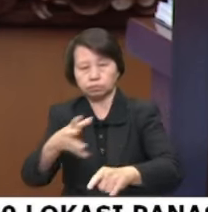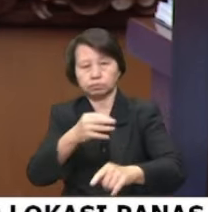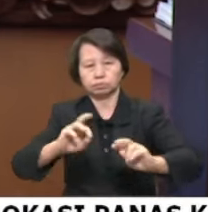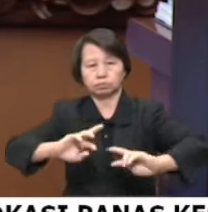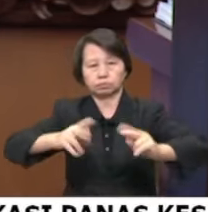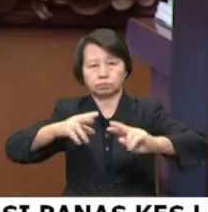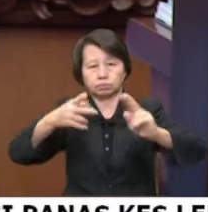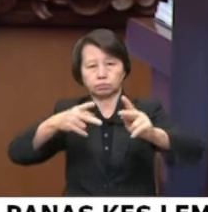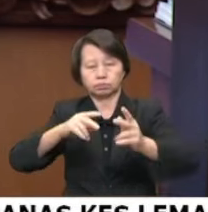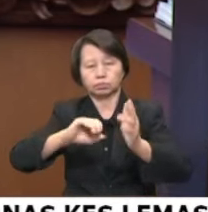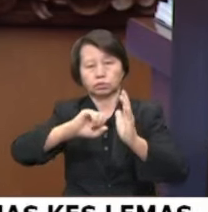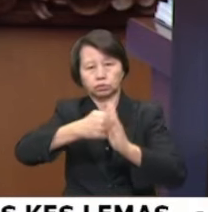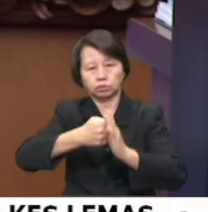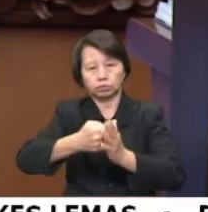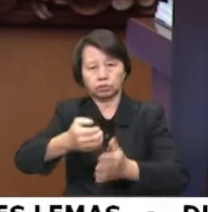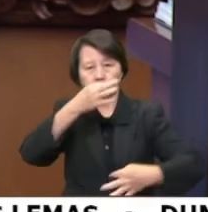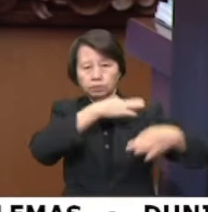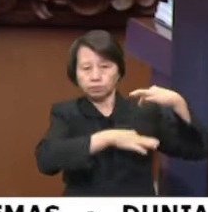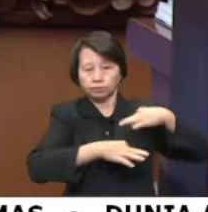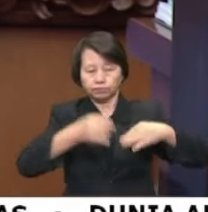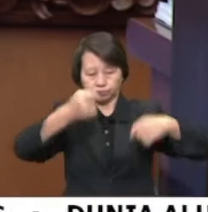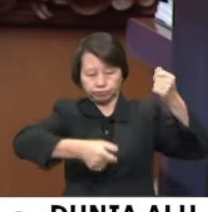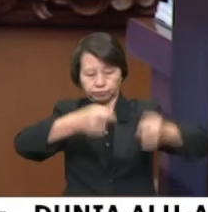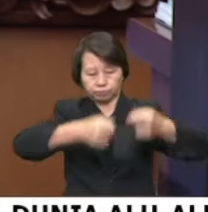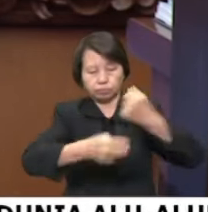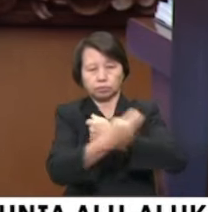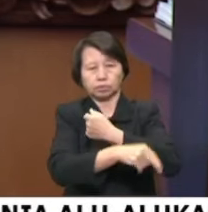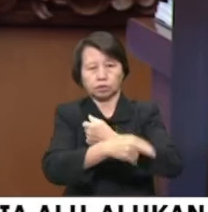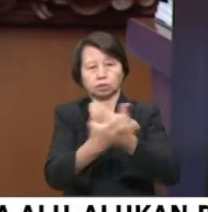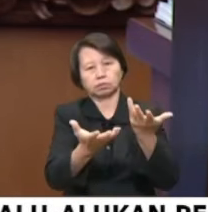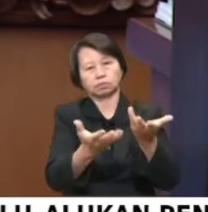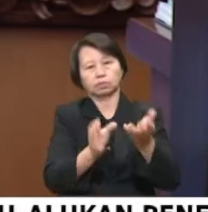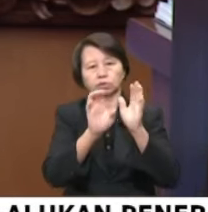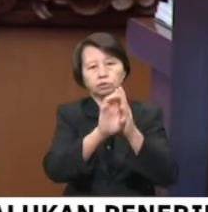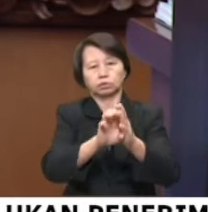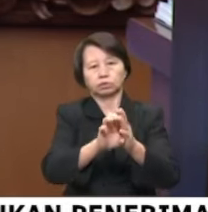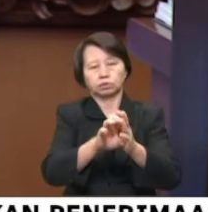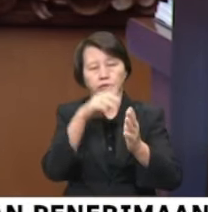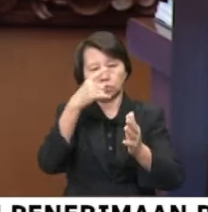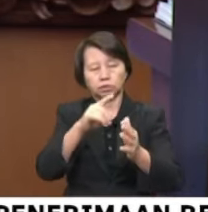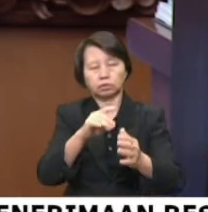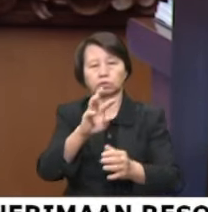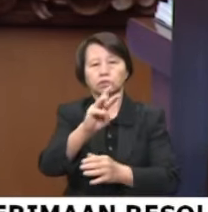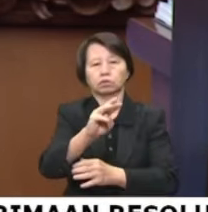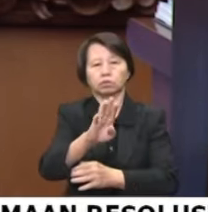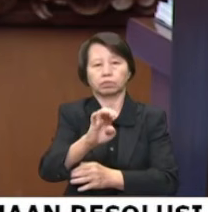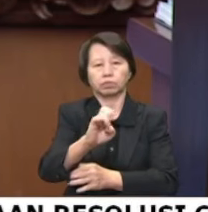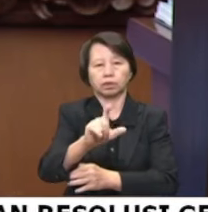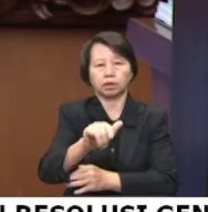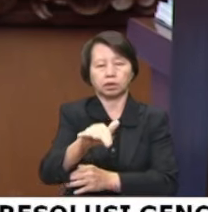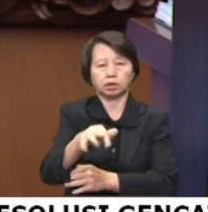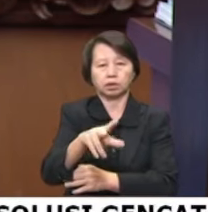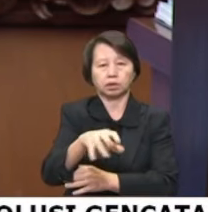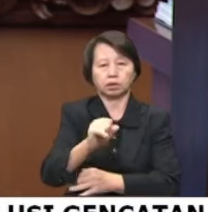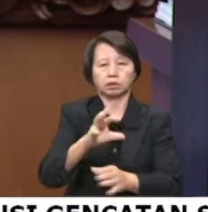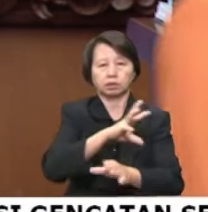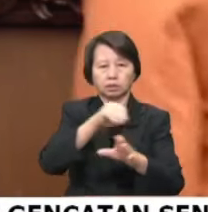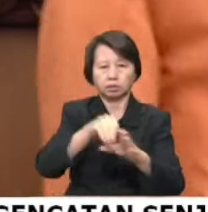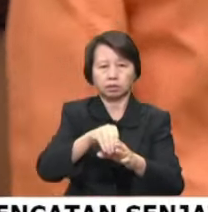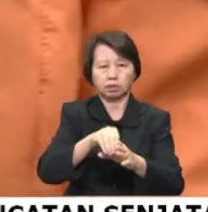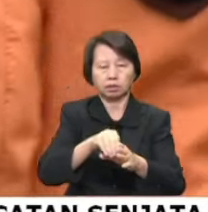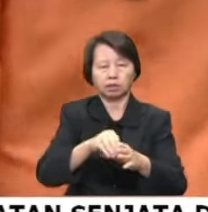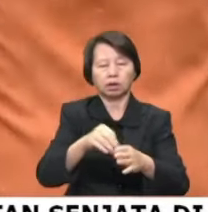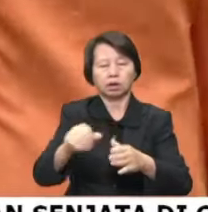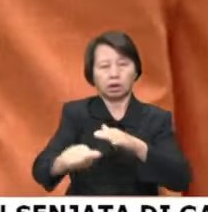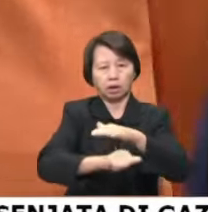meningkatkan sumber pendapatan negara antaranya seperti berikut. Langkah mobilisasi hasil termasuk meluaskan asas hasil